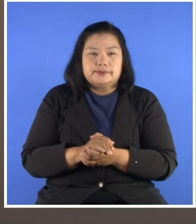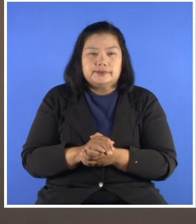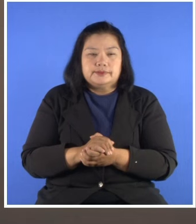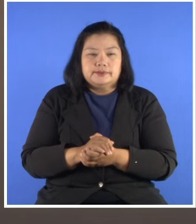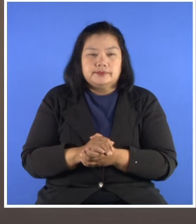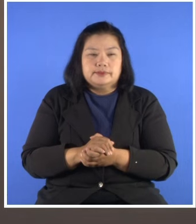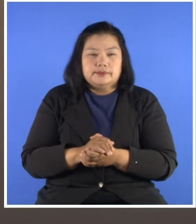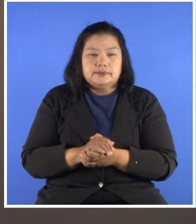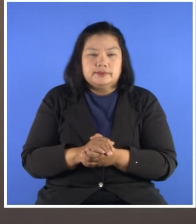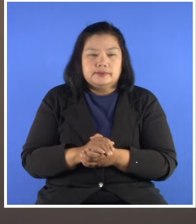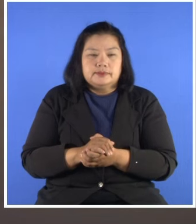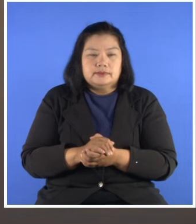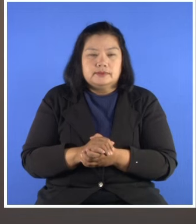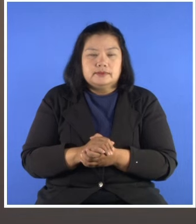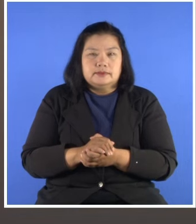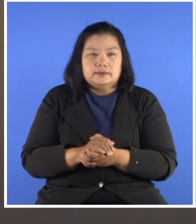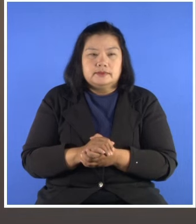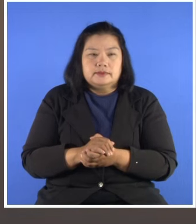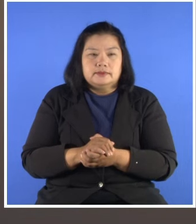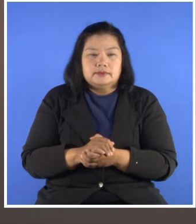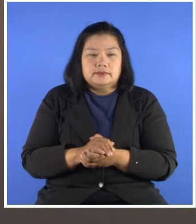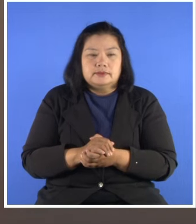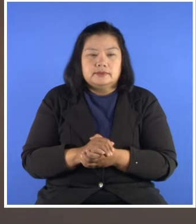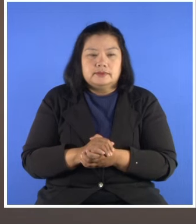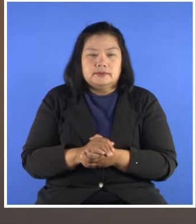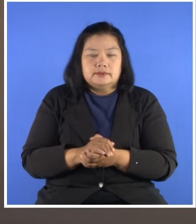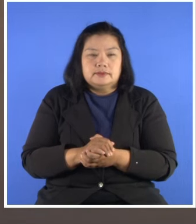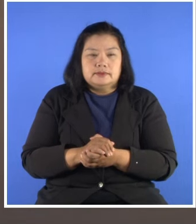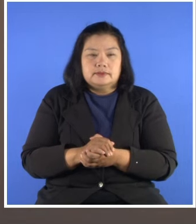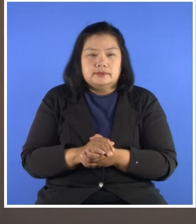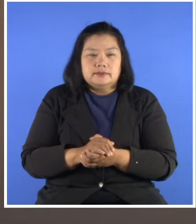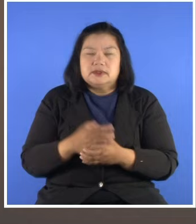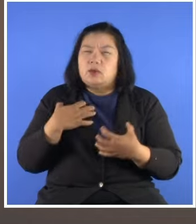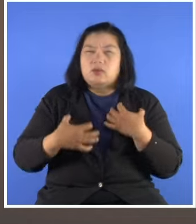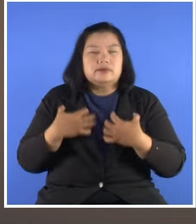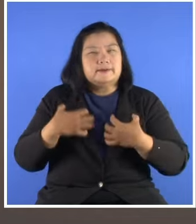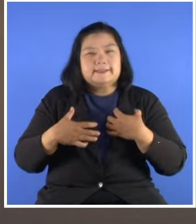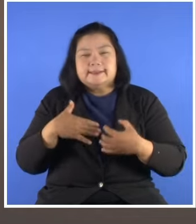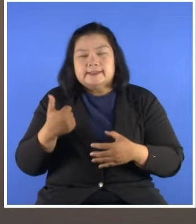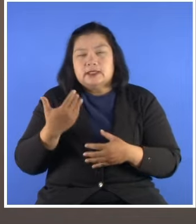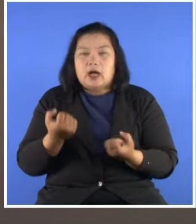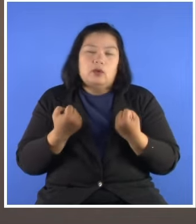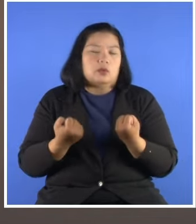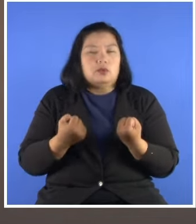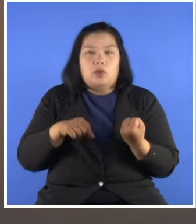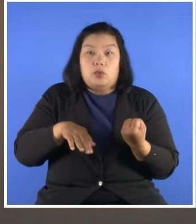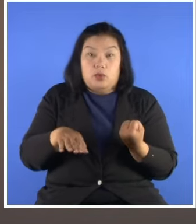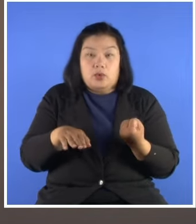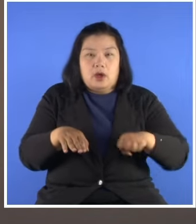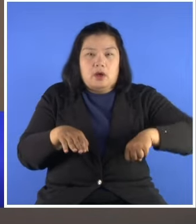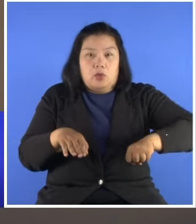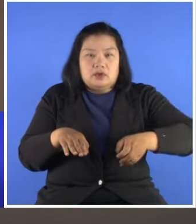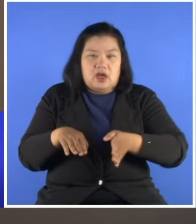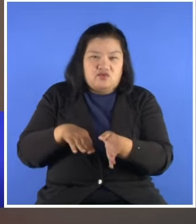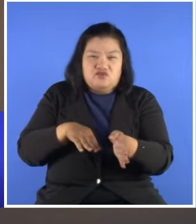นี่คุณผู้ชมมันเป็นเรื่องเนี่ยจากที่ว่ามีความไม่พอใจกันปาดไปปาดมาบีบแตรใส่นะคะแล้วความ